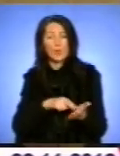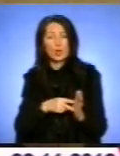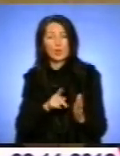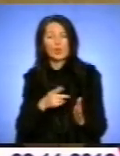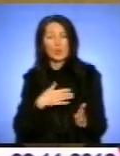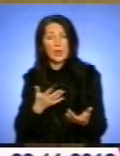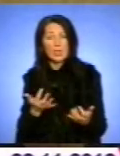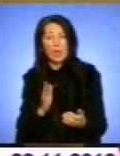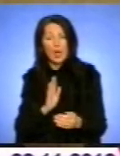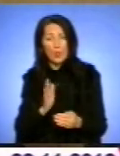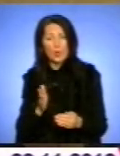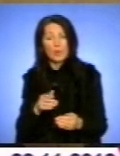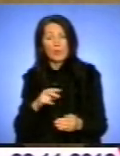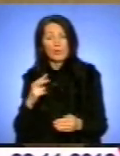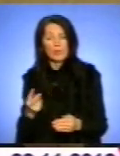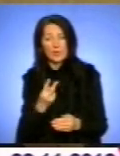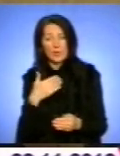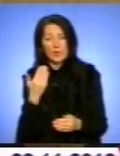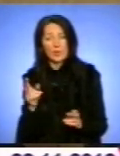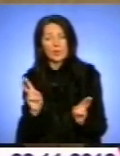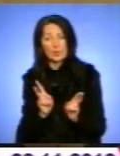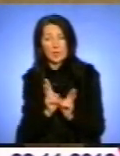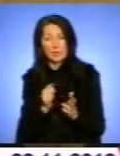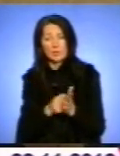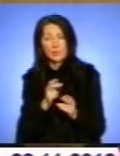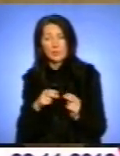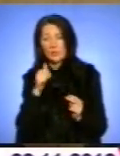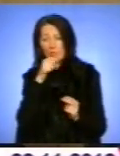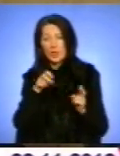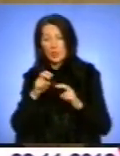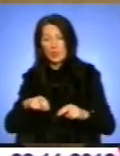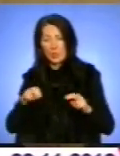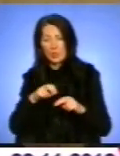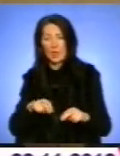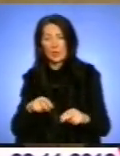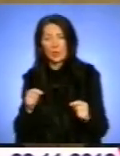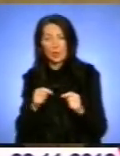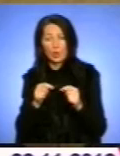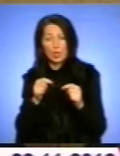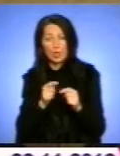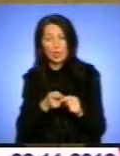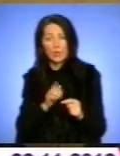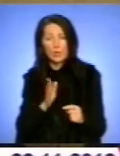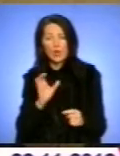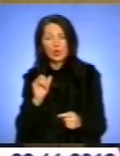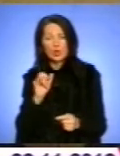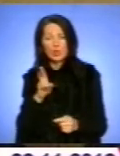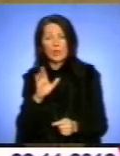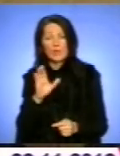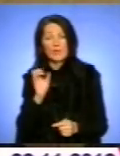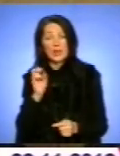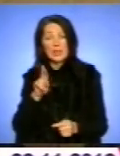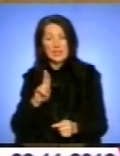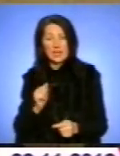ще будемо двічі з вами до кінця року розглядати уточнення. Це має бути субвенції з державного бюджету.